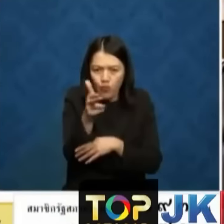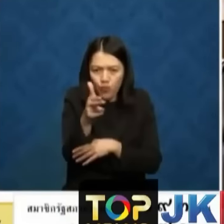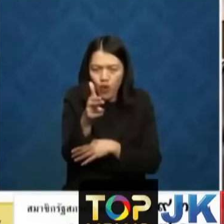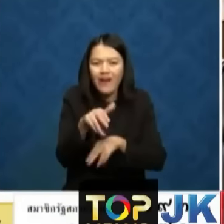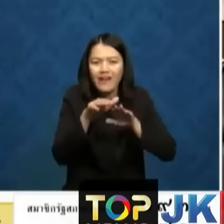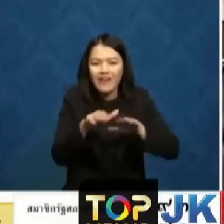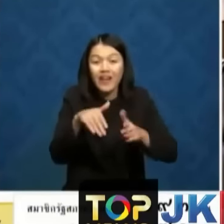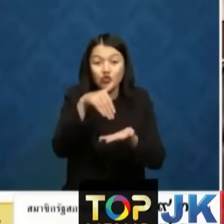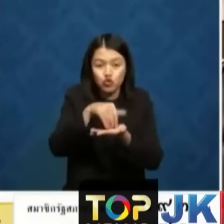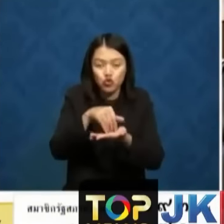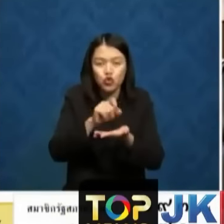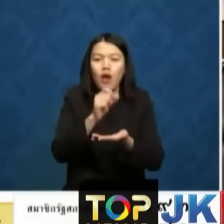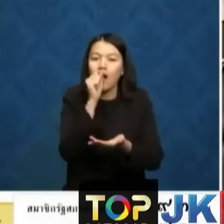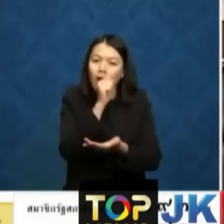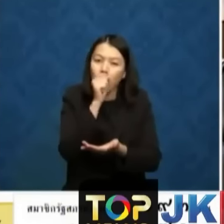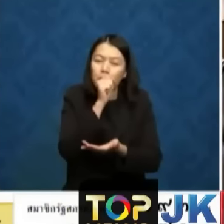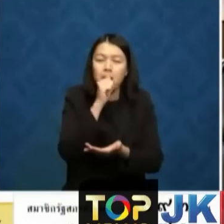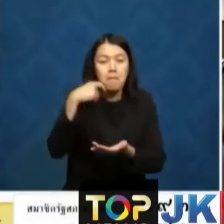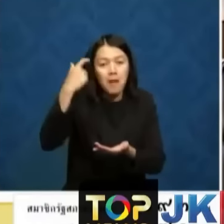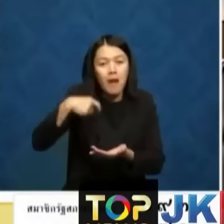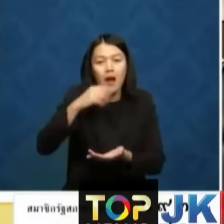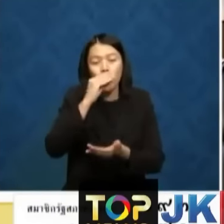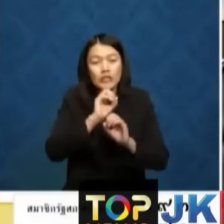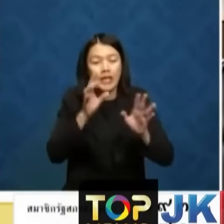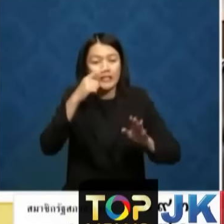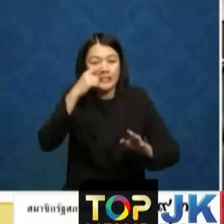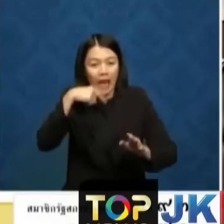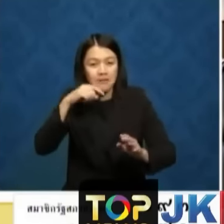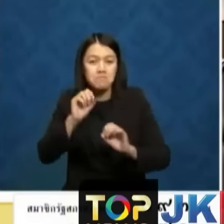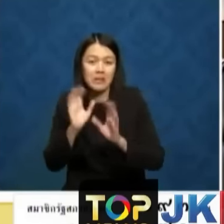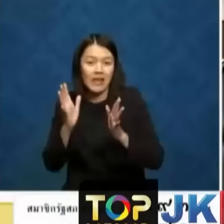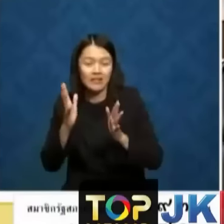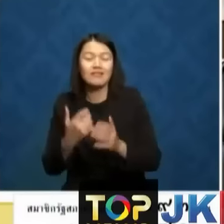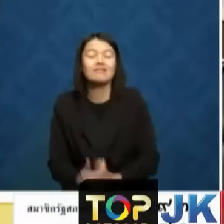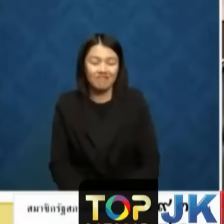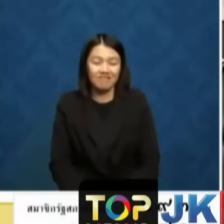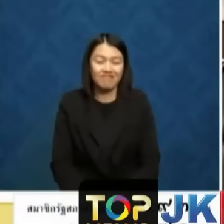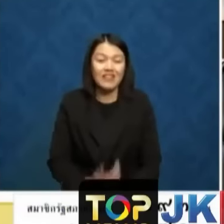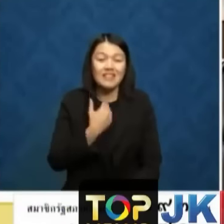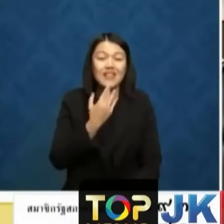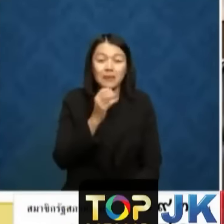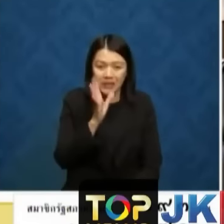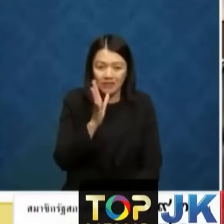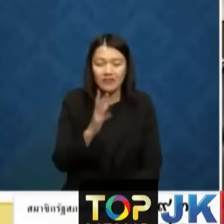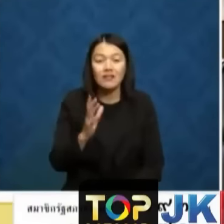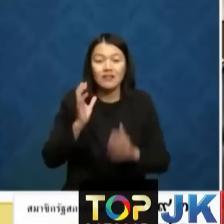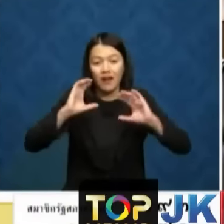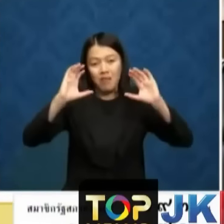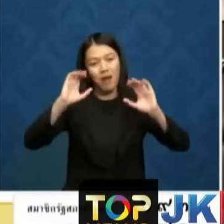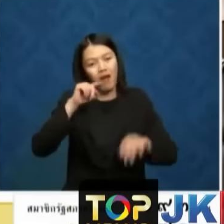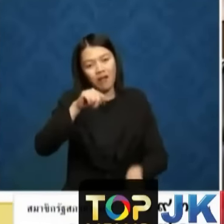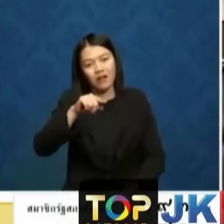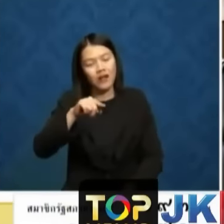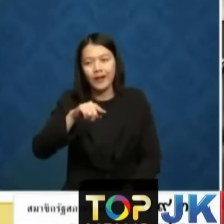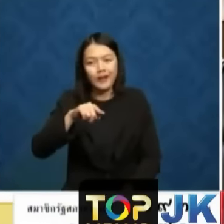อมเมนต์หลายคนคนที่ชื่อเจี๊ยบอีกคนปากแจ๋วชอบแซะชะล่าใจมากนี่ไม่อวยนะผ่านตาหลายโพสต์แล้วน